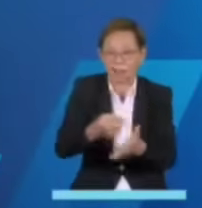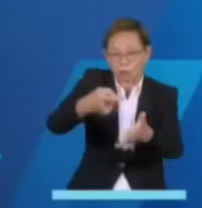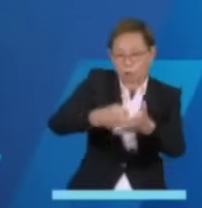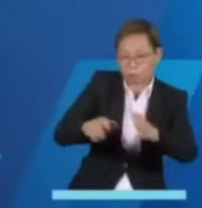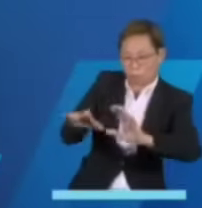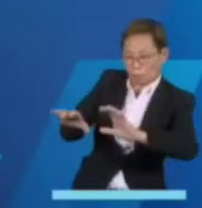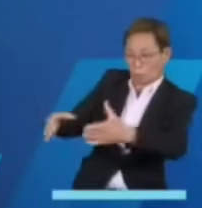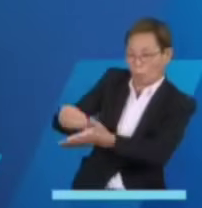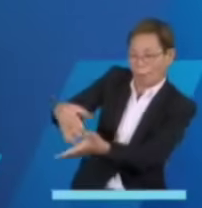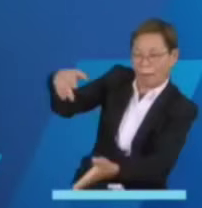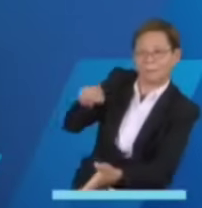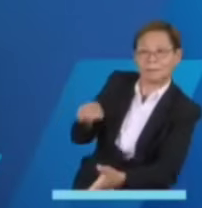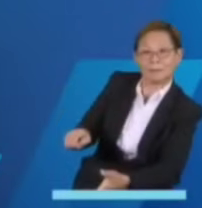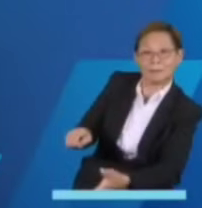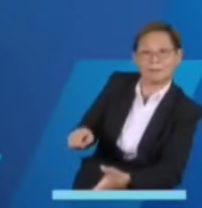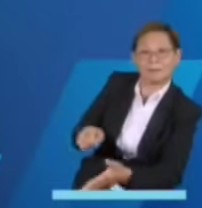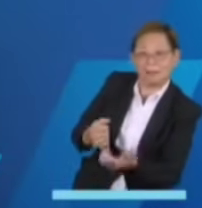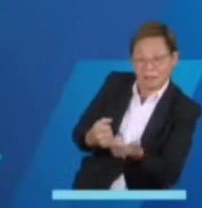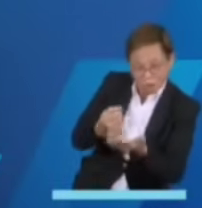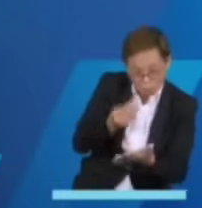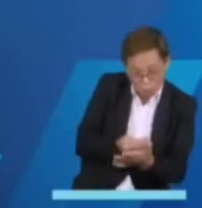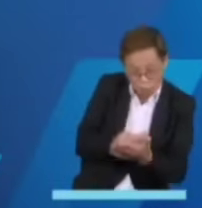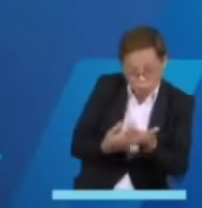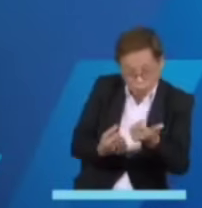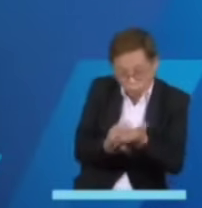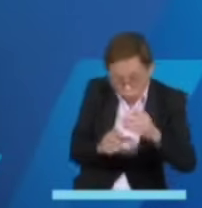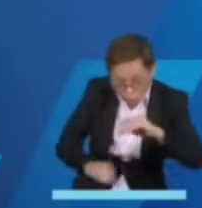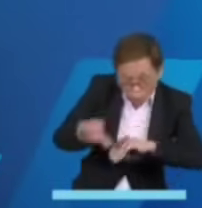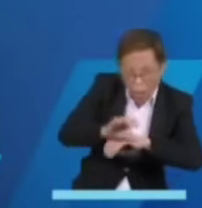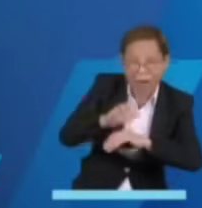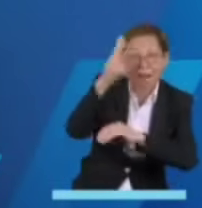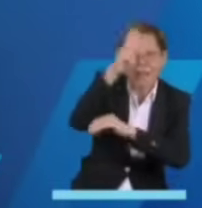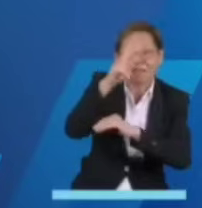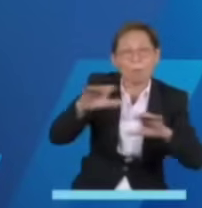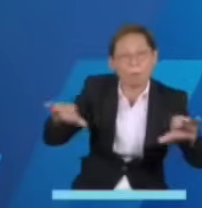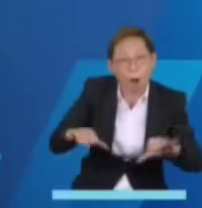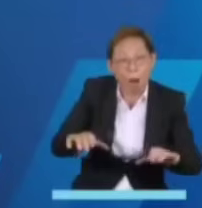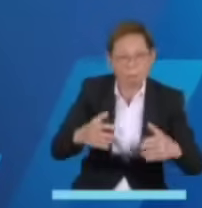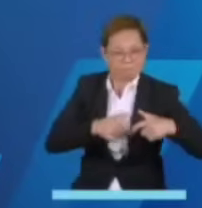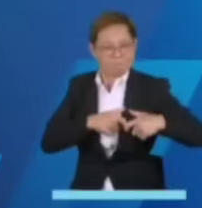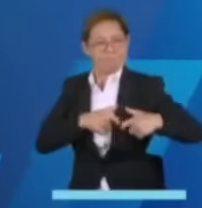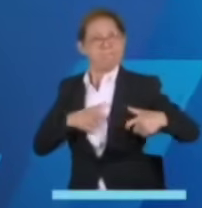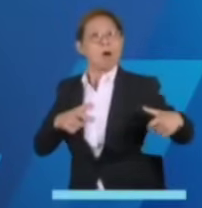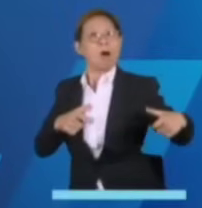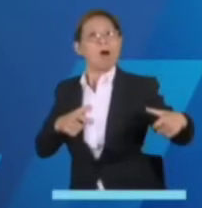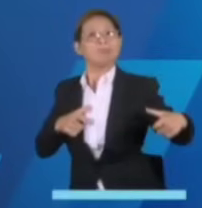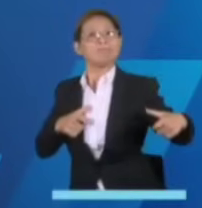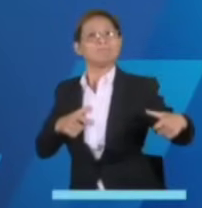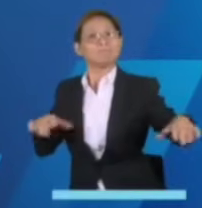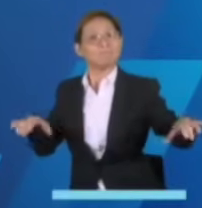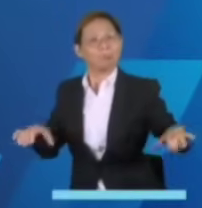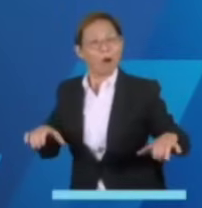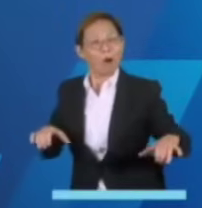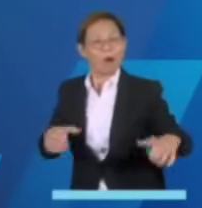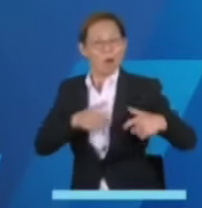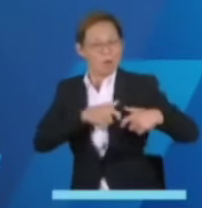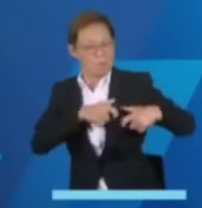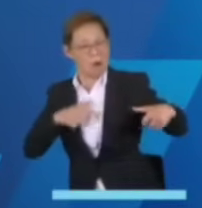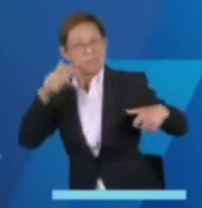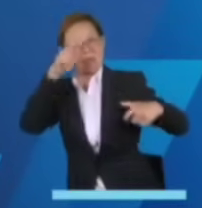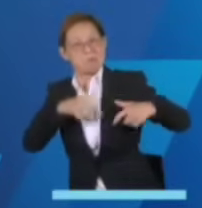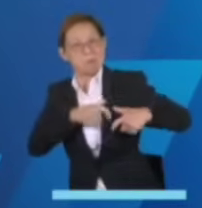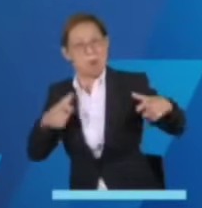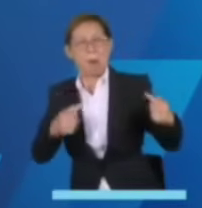Ya? Dalam soal subsidi, kerajaan mengambil pendekatan berani. Saya gunakan berani